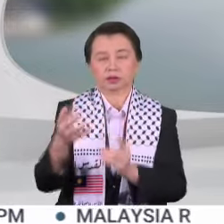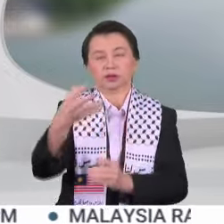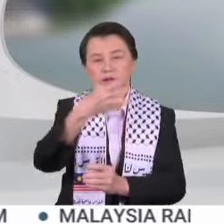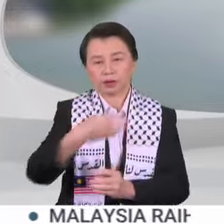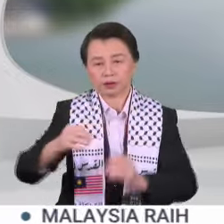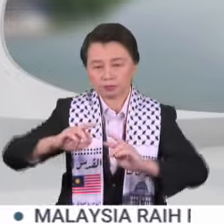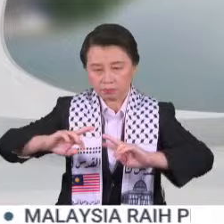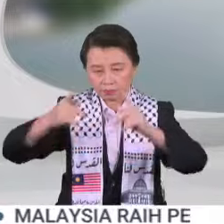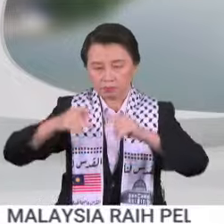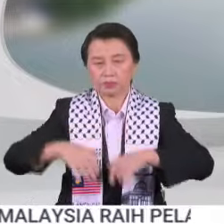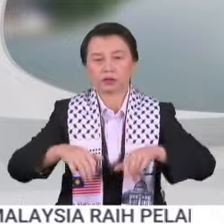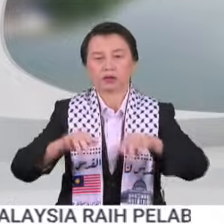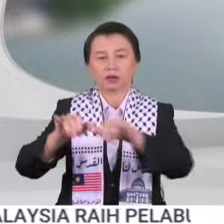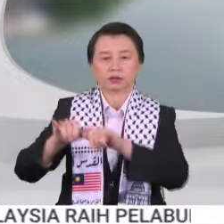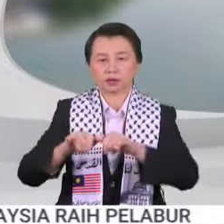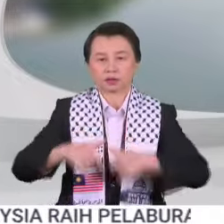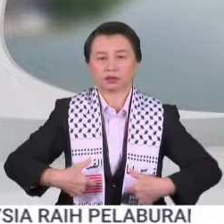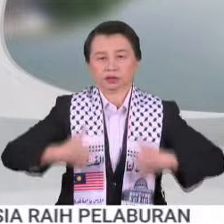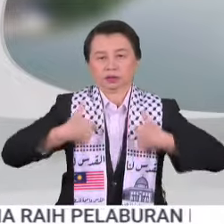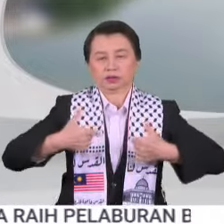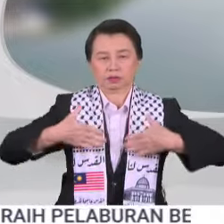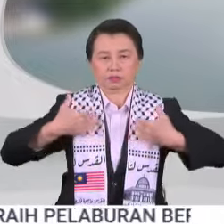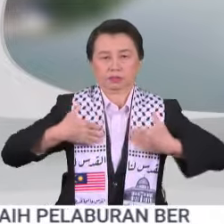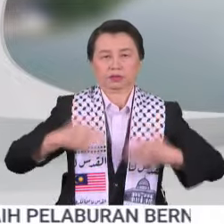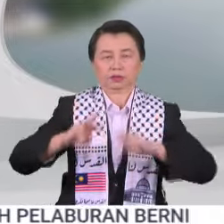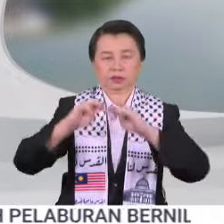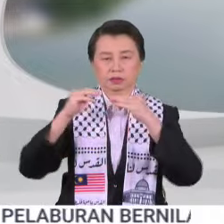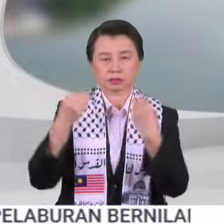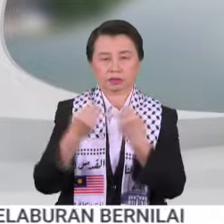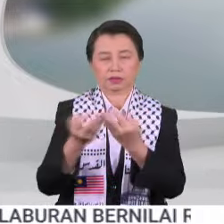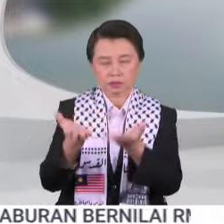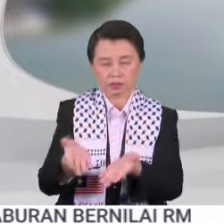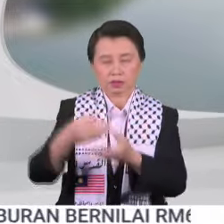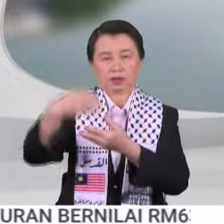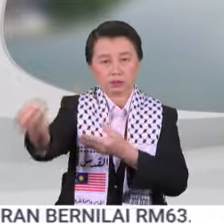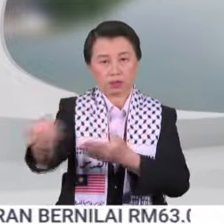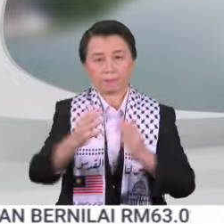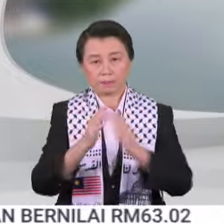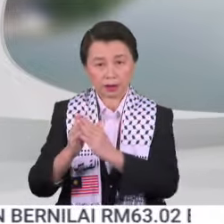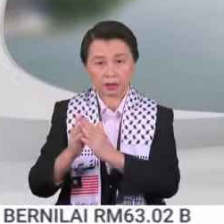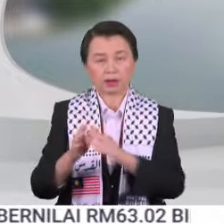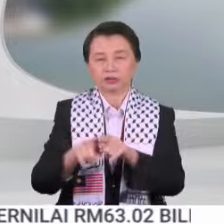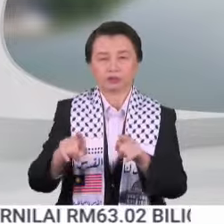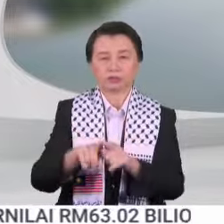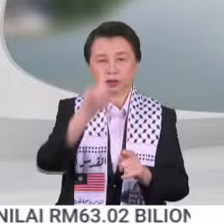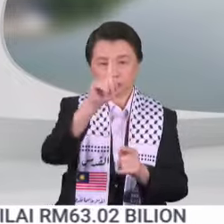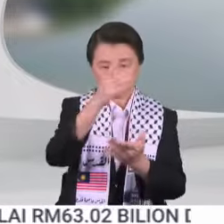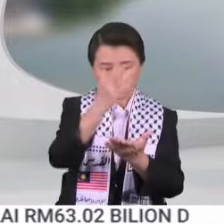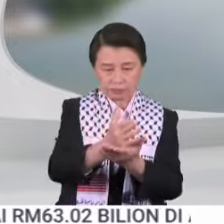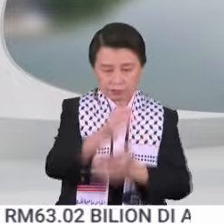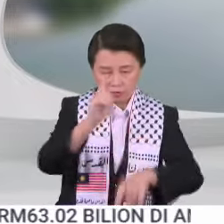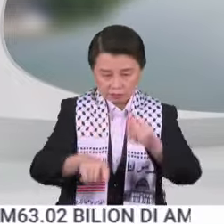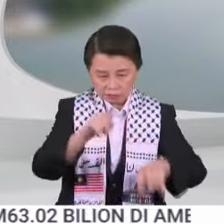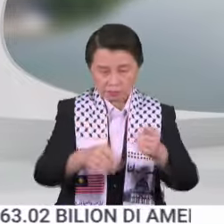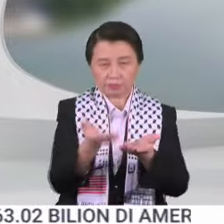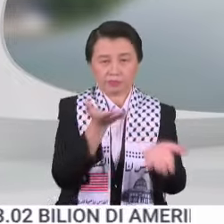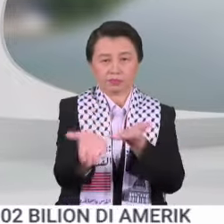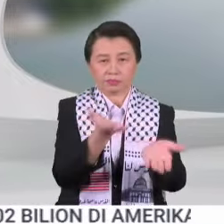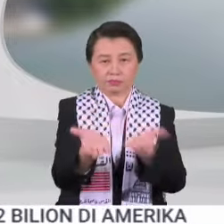sekaligus meningkatkan taraf hidup dan kesejahteraan masyarakat luar bandar. Selari dengan konsep satu perhentian pelbagai